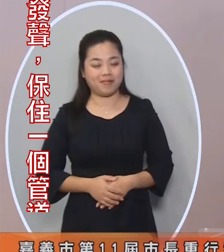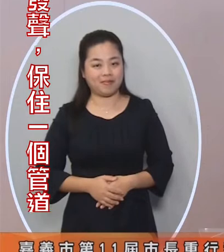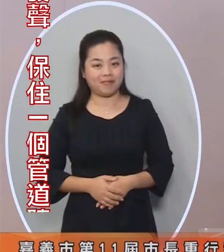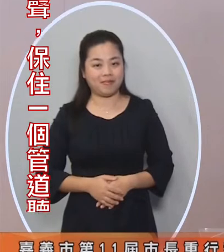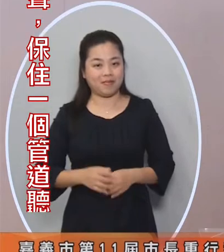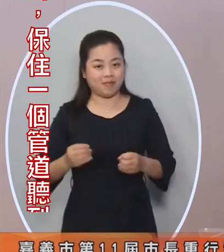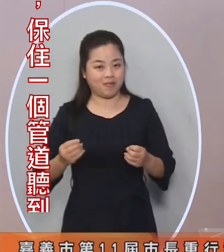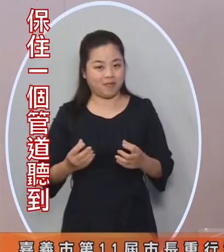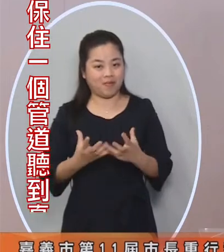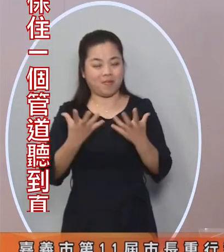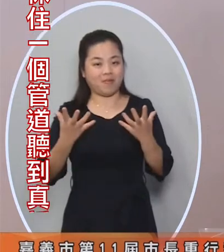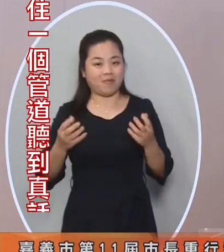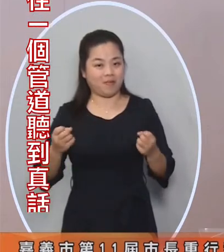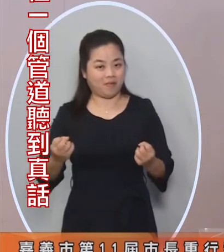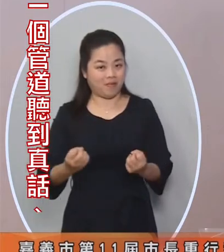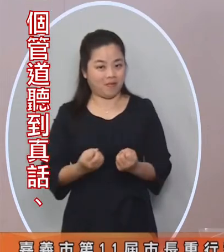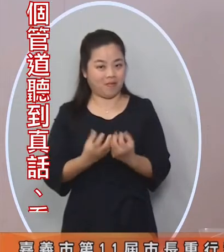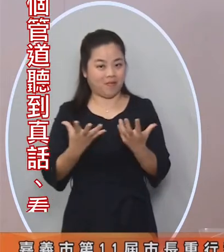轰